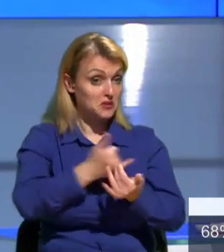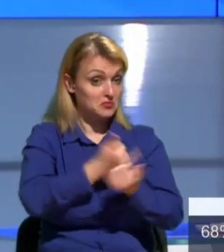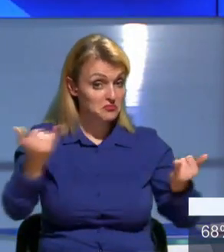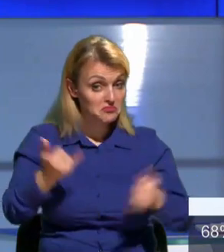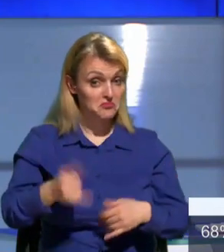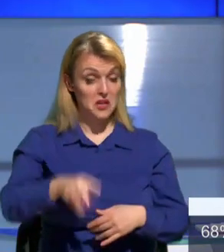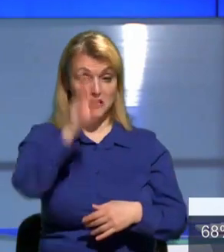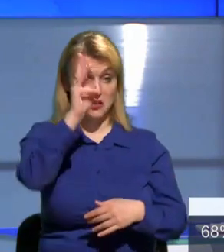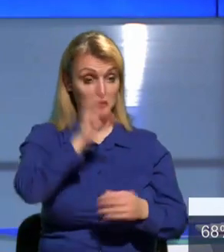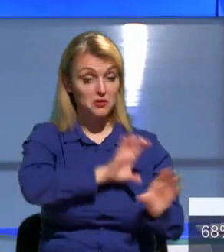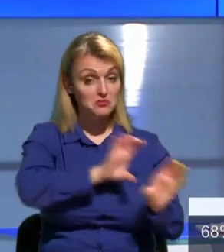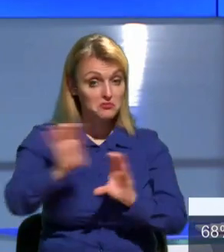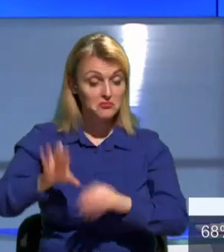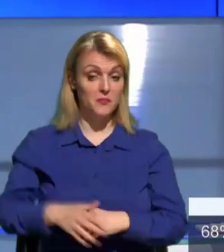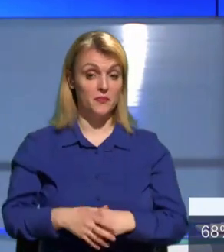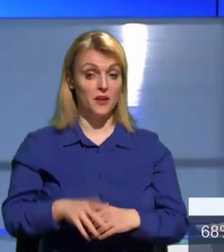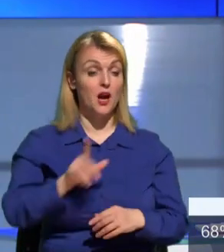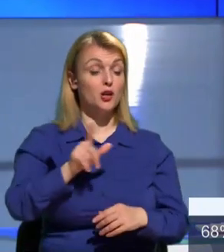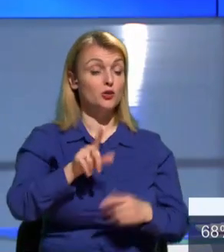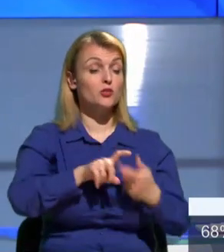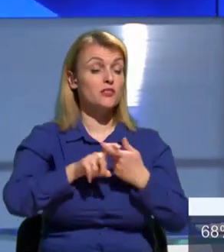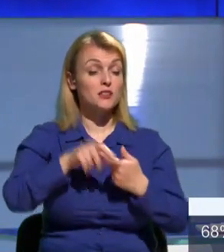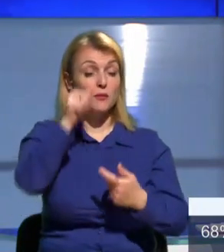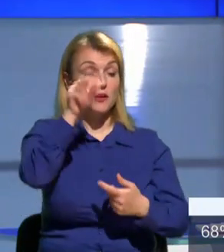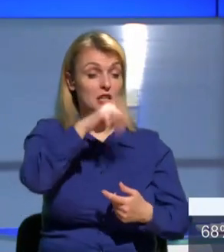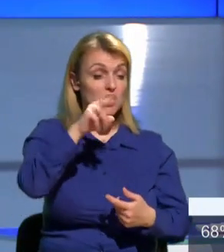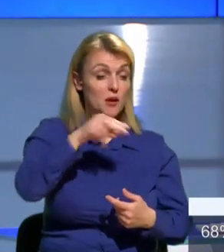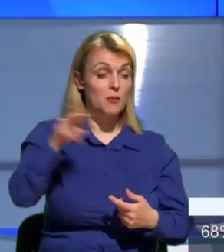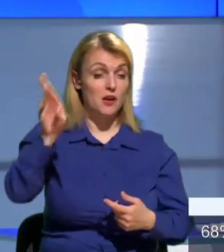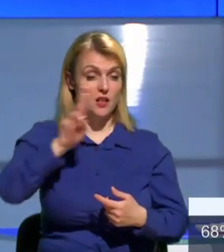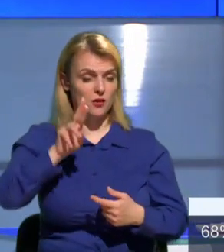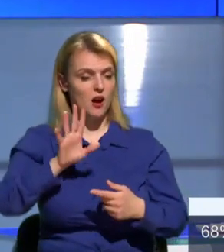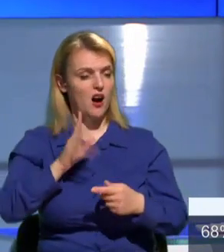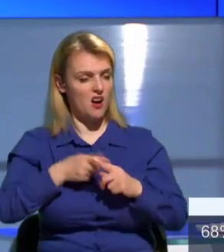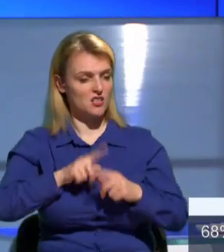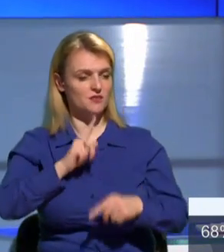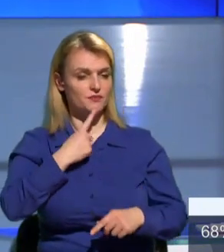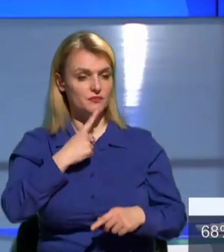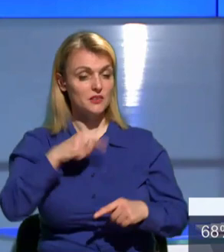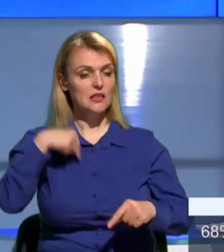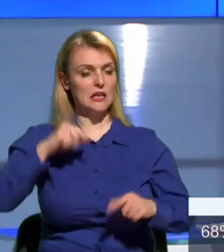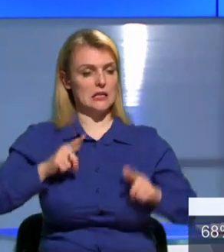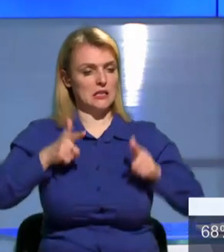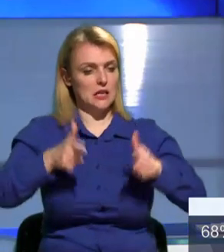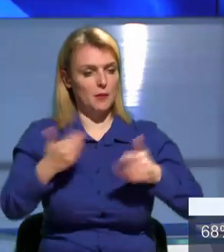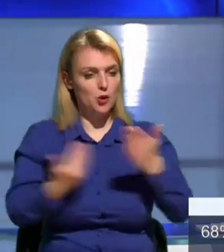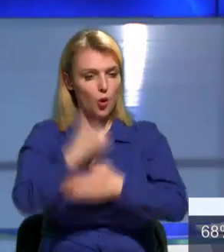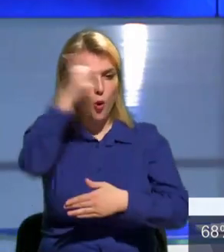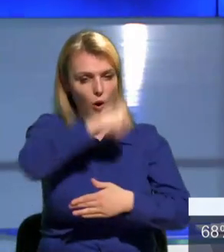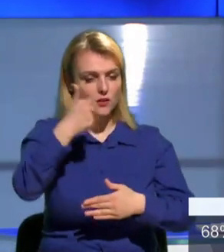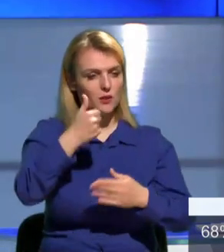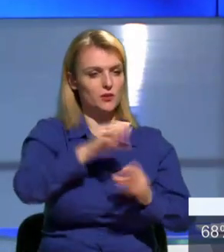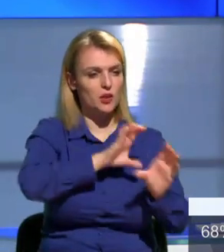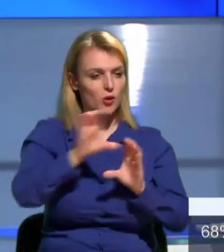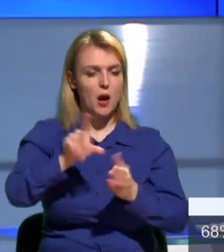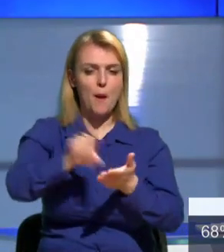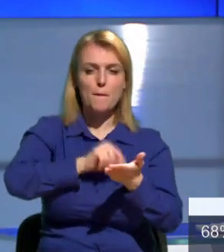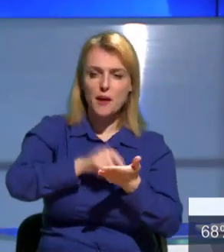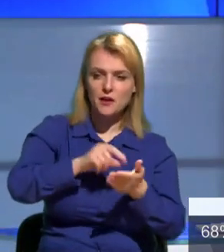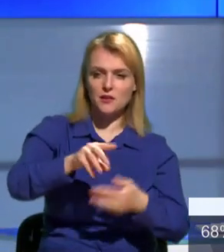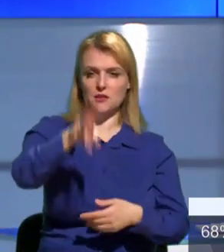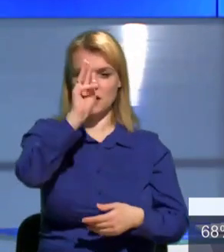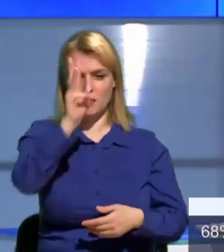ceea ce ține de luna decembrie-ianuarie, pentru că asta este perioada cea mai dificilă, când intrăm în următorul an, pentru că trebuie să asigurăm salariile, pensiile, pentru